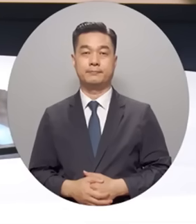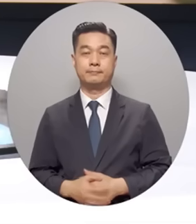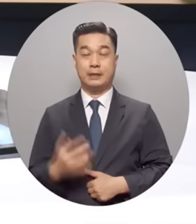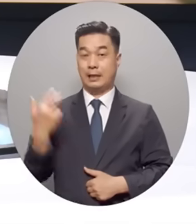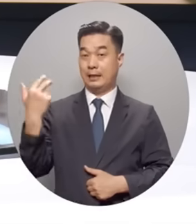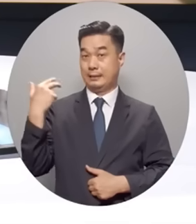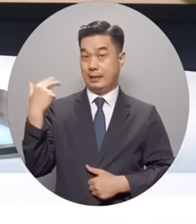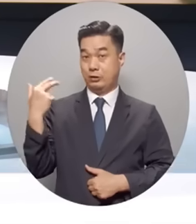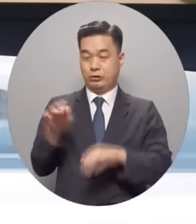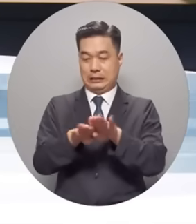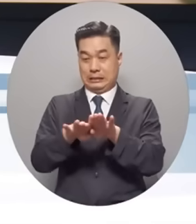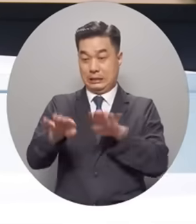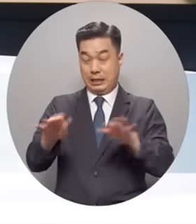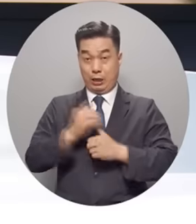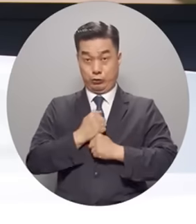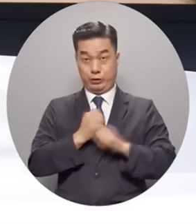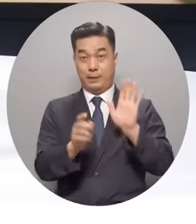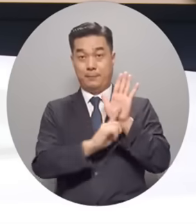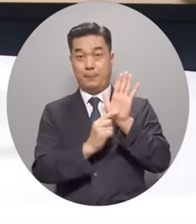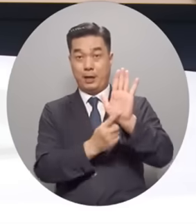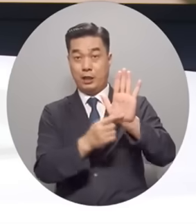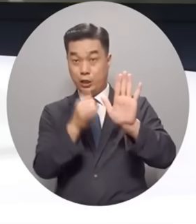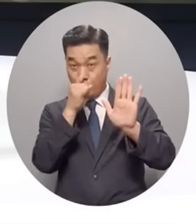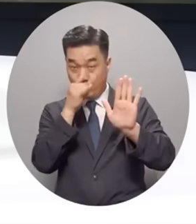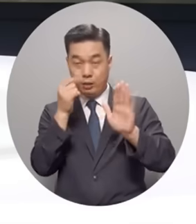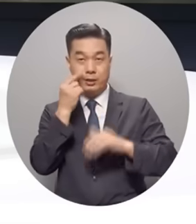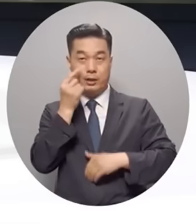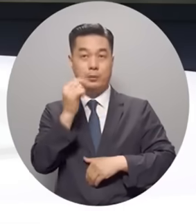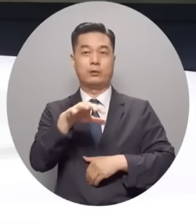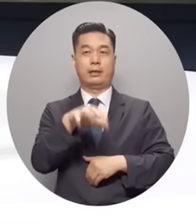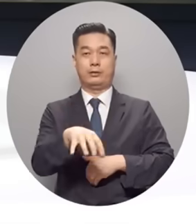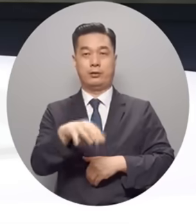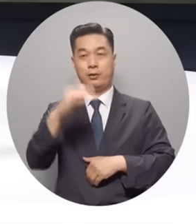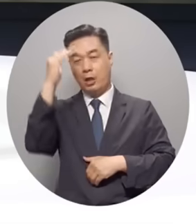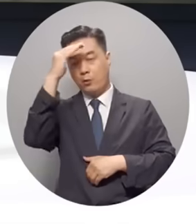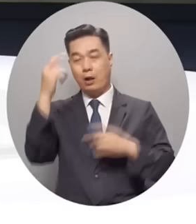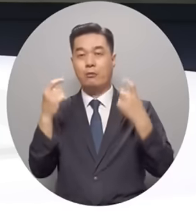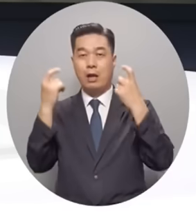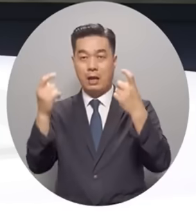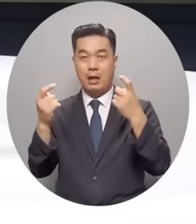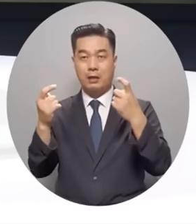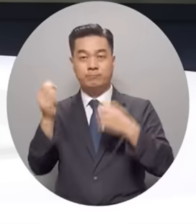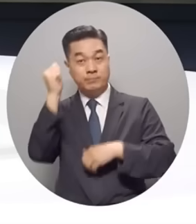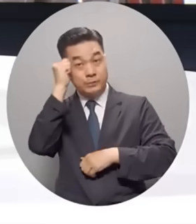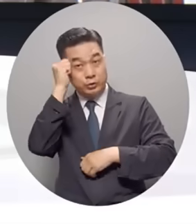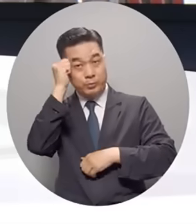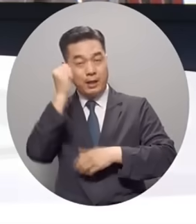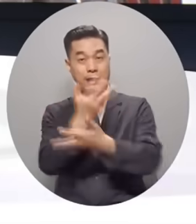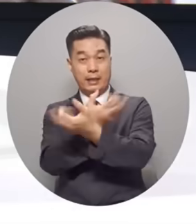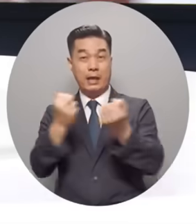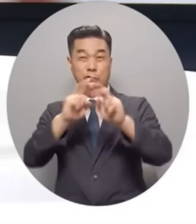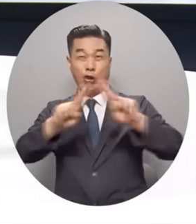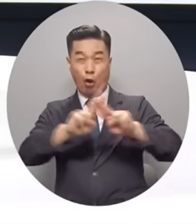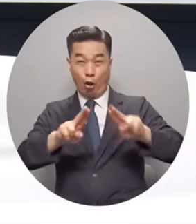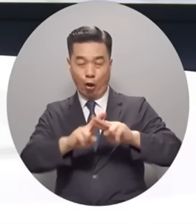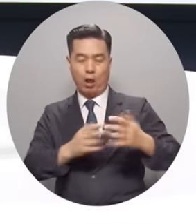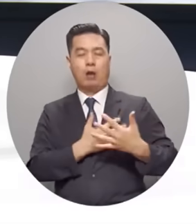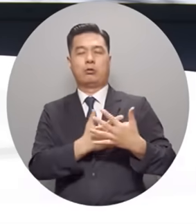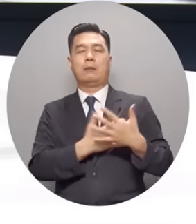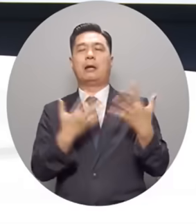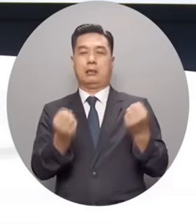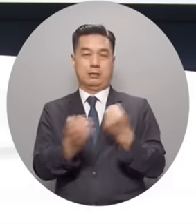지난주 거대 지진 주의보가 발표된 일본에선 관광객들의 숙박 예약 취소가 잇따르는 등 불안감이 확산되고